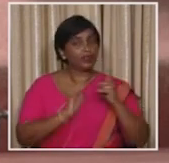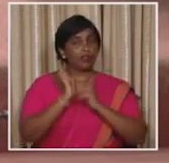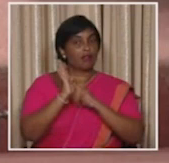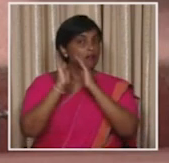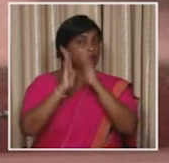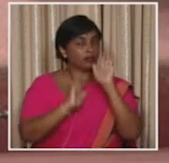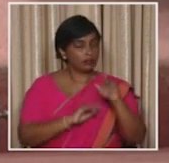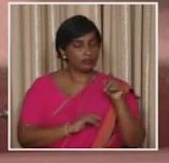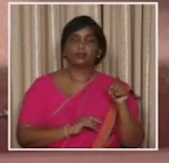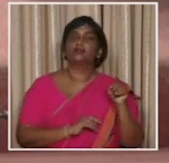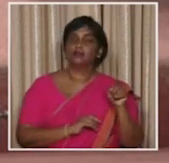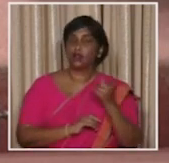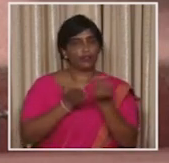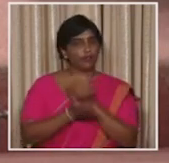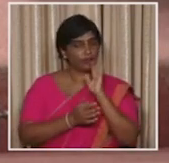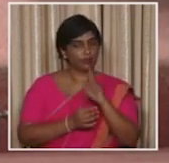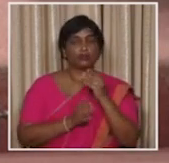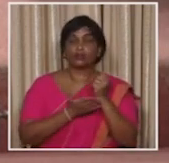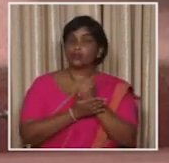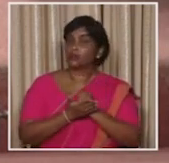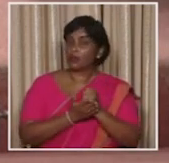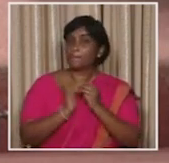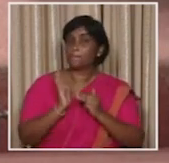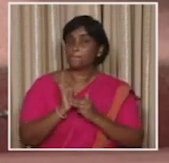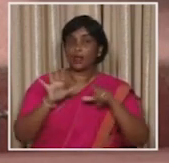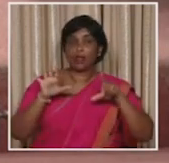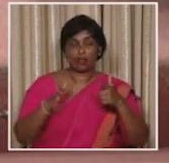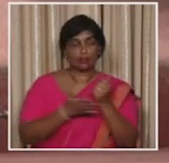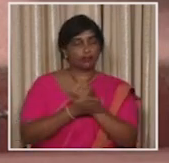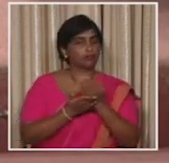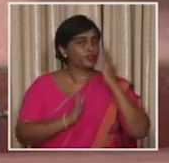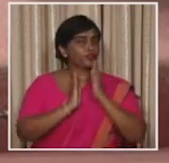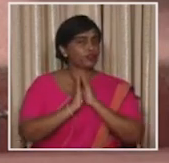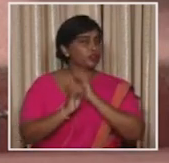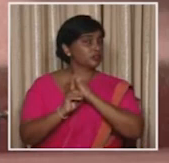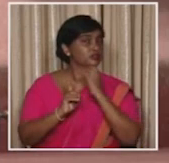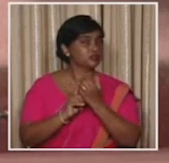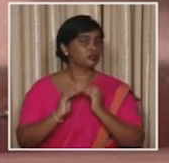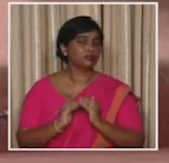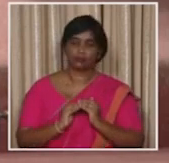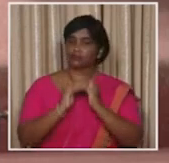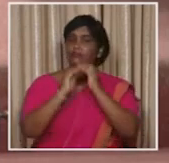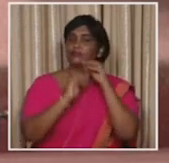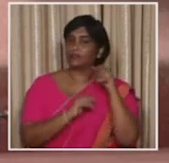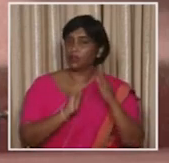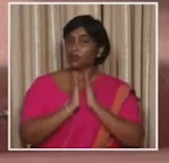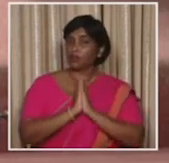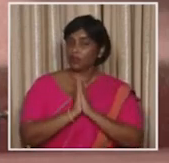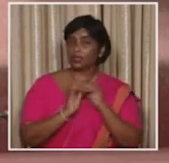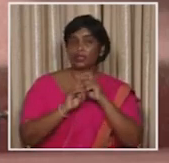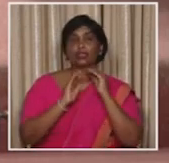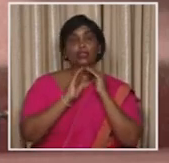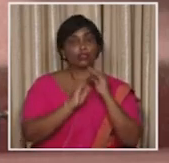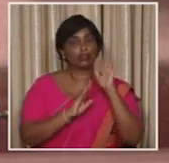200 மில்லியனுமாக 700 மில்லியன் நிதி தனியாக பௌத்த கலாச்சாரத்திற்காக பௌத்த திணைக்களத்திற்கு ஒதுக்கப்பட்டிருக்கின்றது.